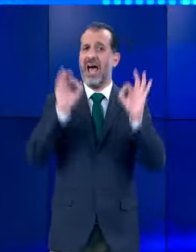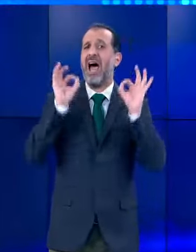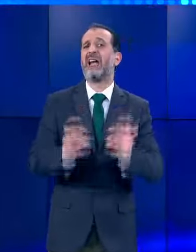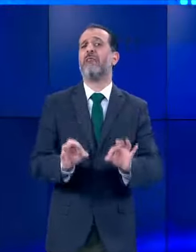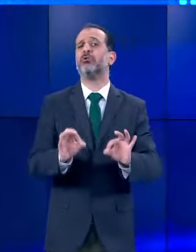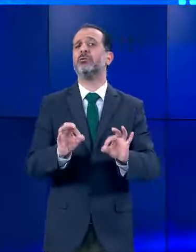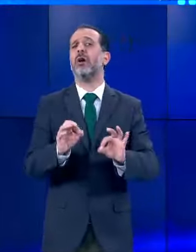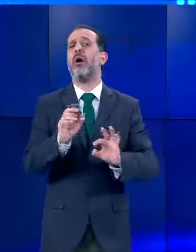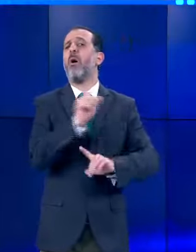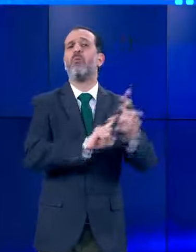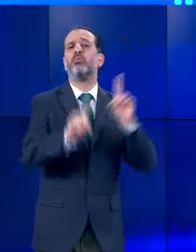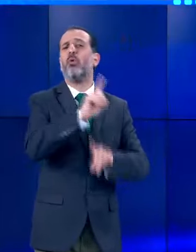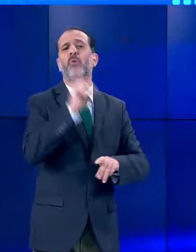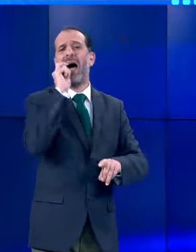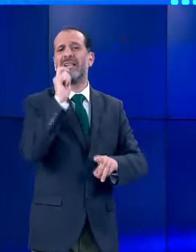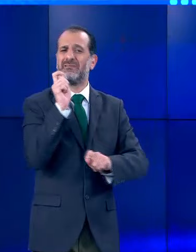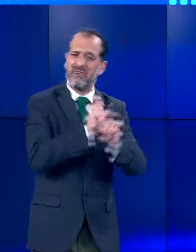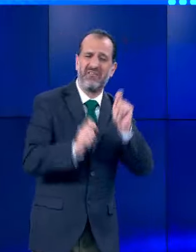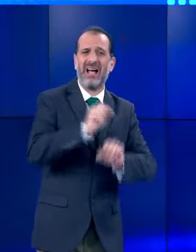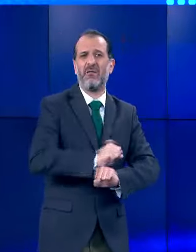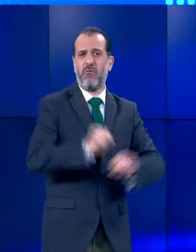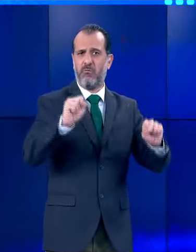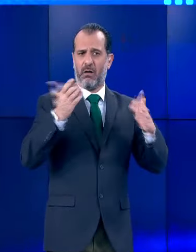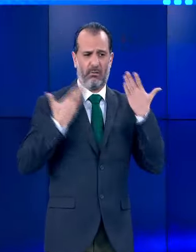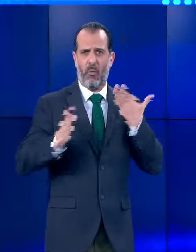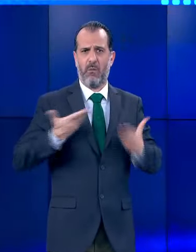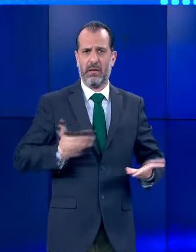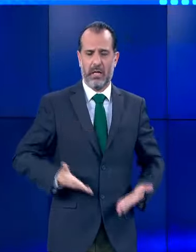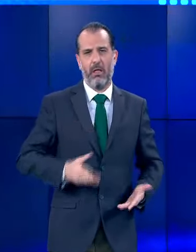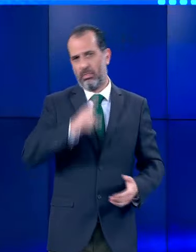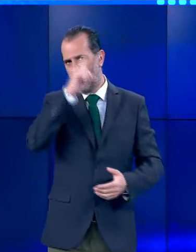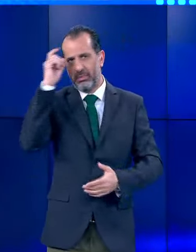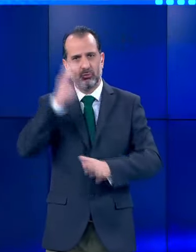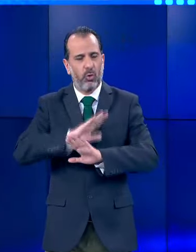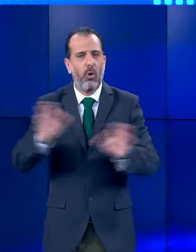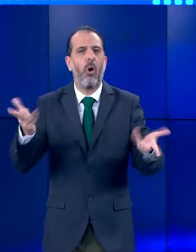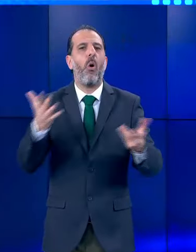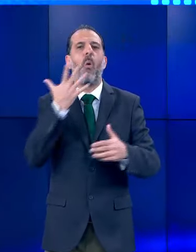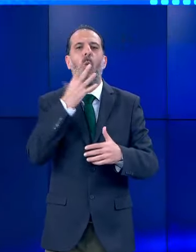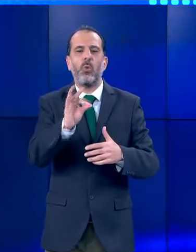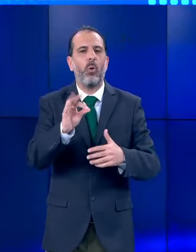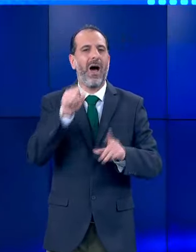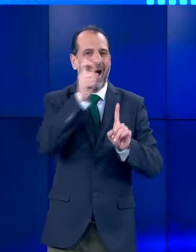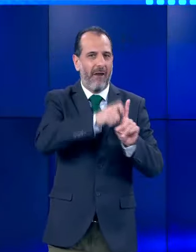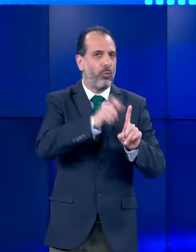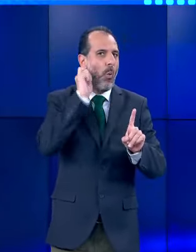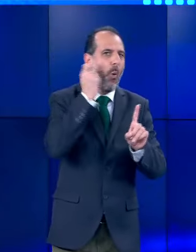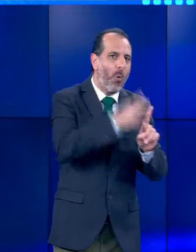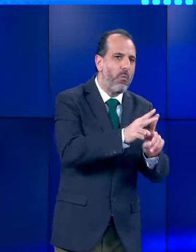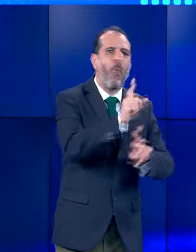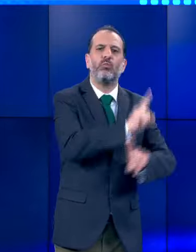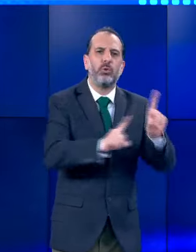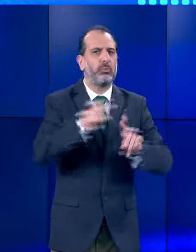την ταυτότητα του βομβιστή, ο οποίος διαμελίστηκε. Κάτι τέτοιο όμως δεν είναι εύκολο, καθώς πρέπει να σου πω ότι δεν έχει απασχολήσει ποτέ τις